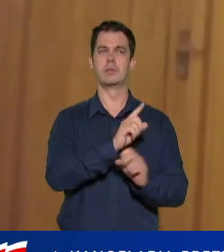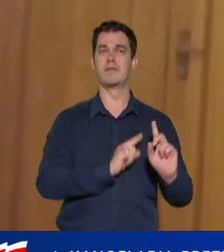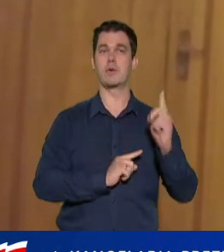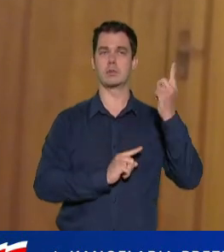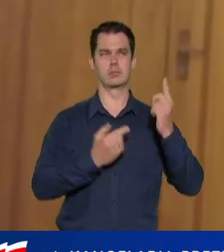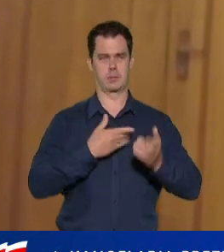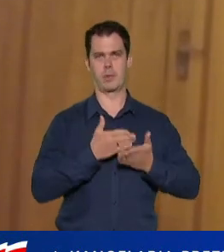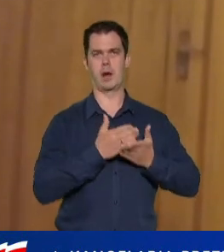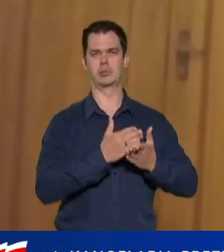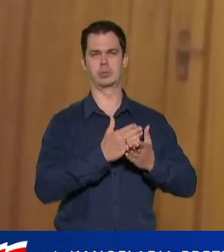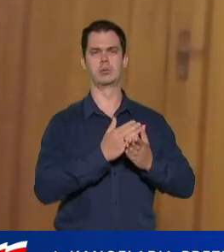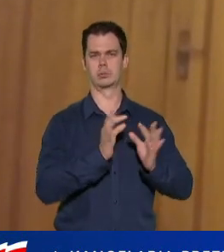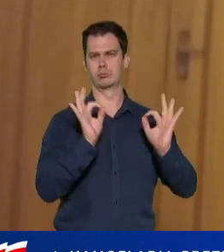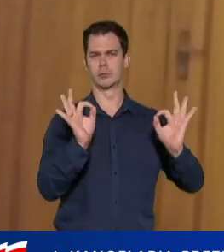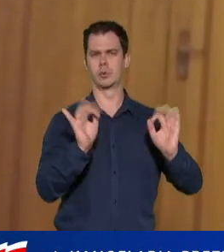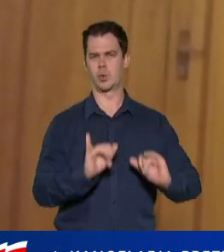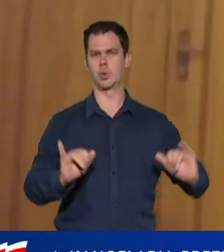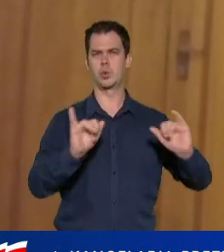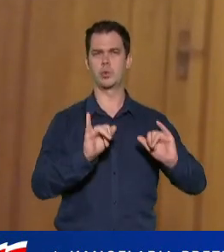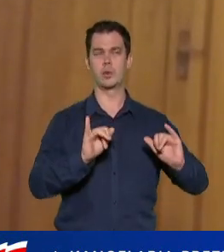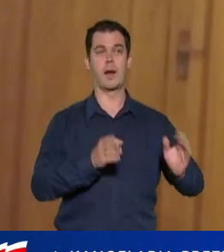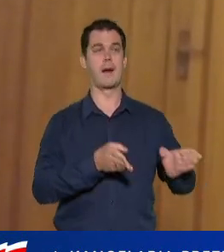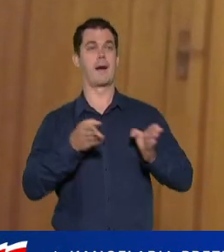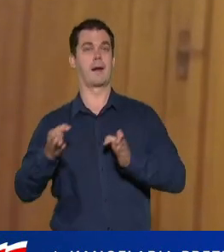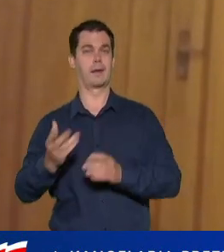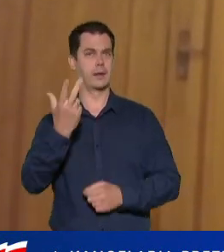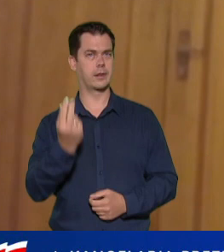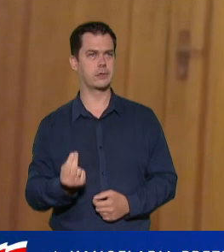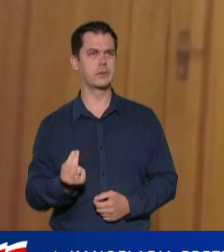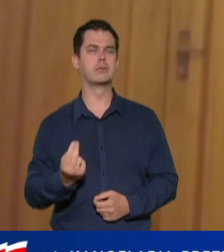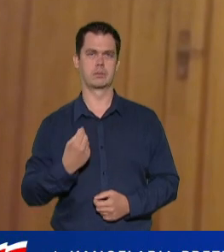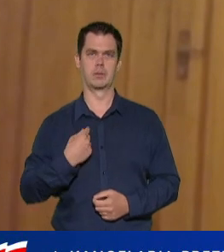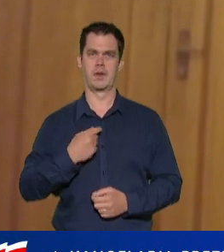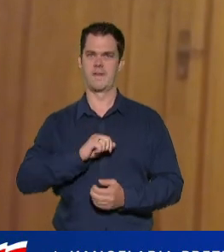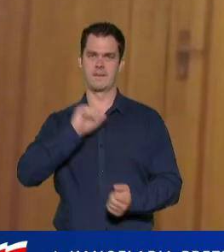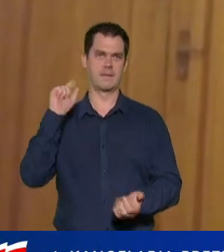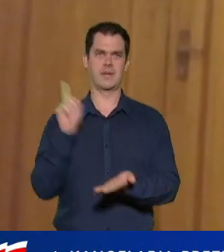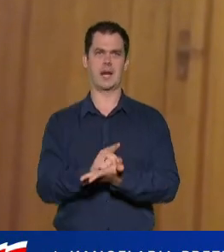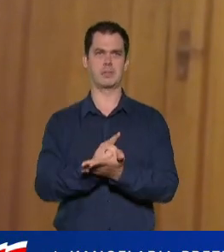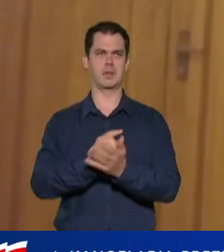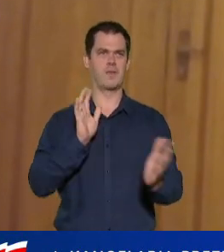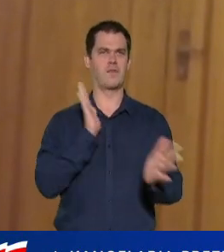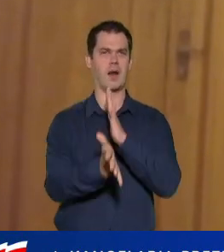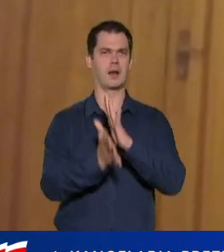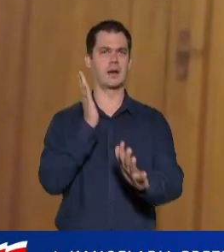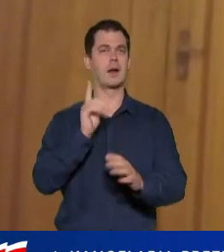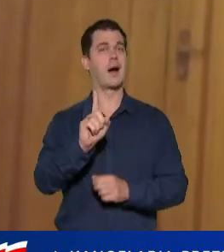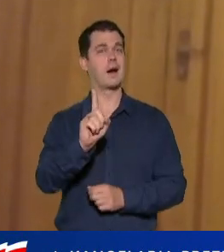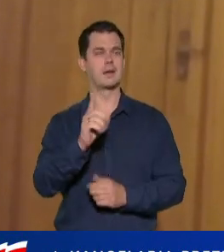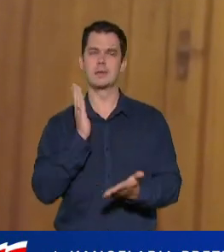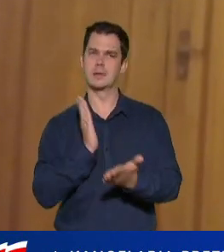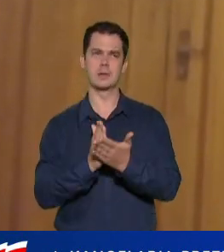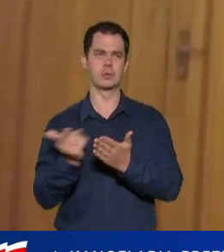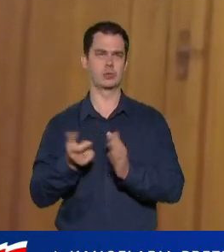wiosną i możemy sobie poradzić również teraz. Poradzimy, wygramy tę walkę, ale wygramy ją tylko, jak